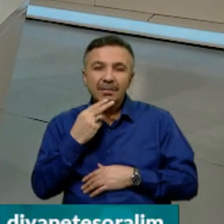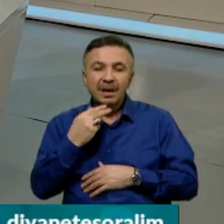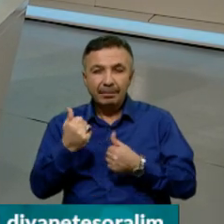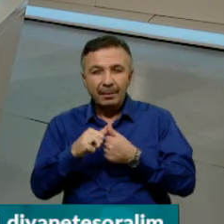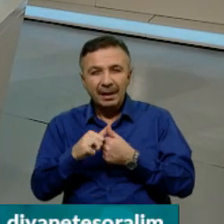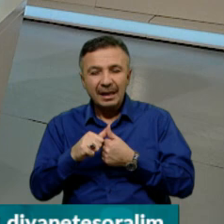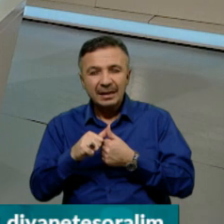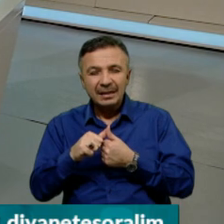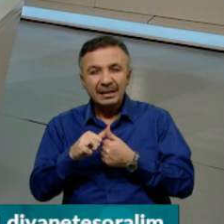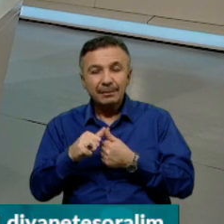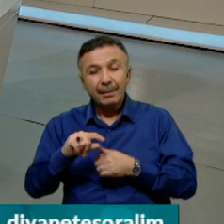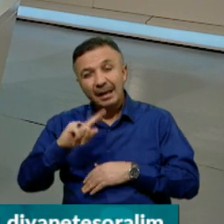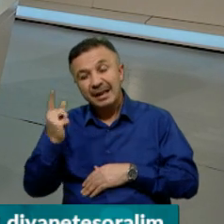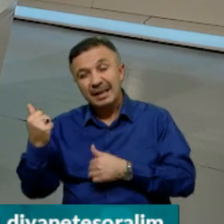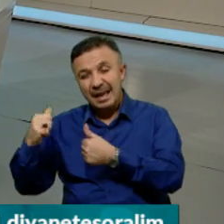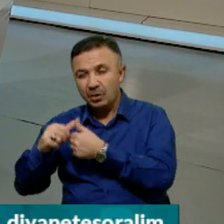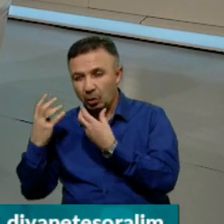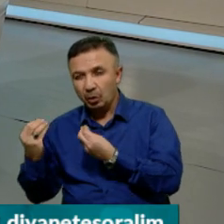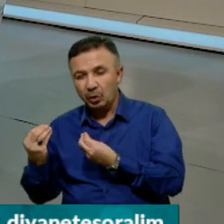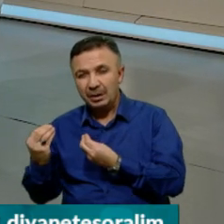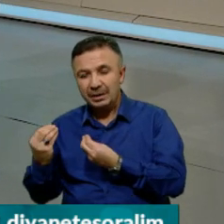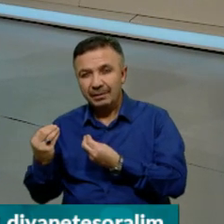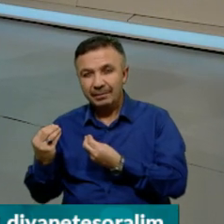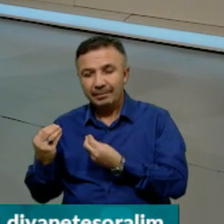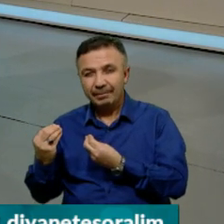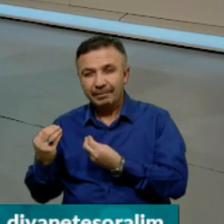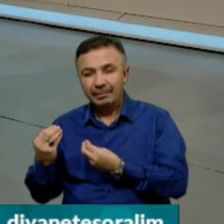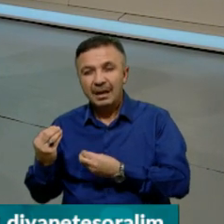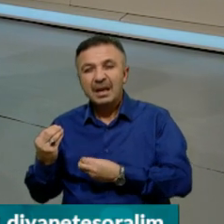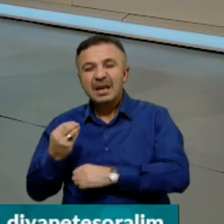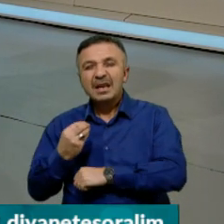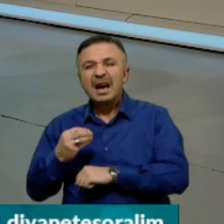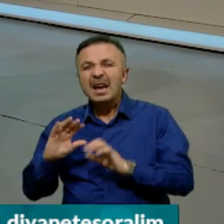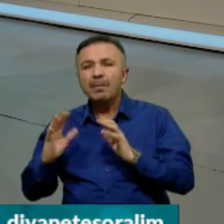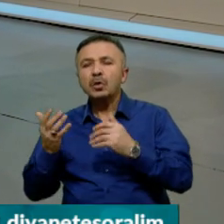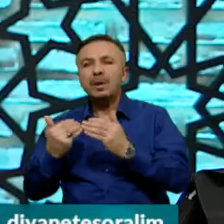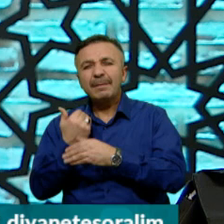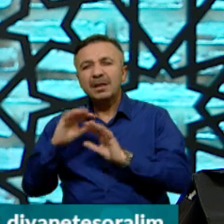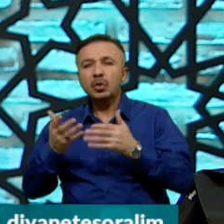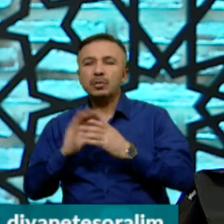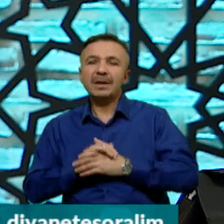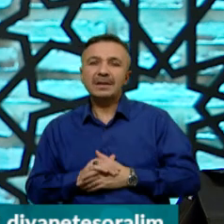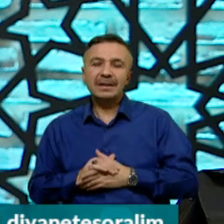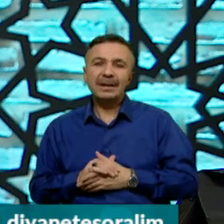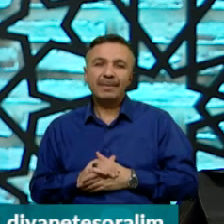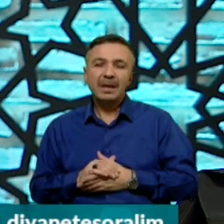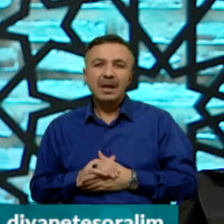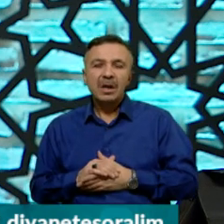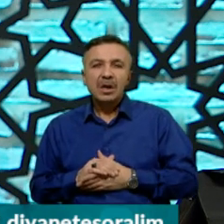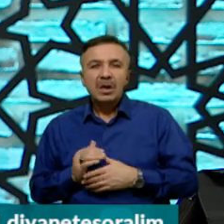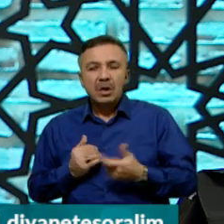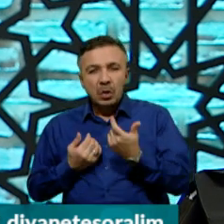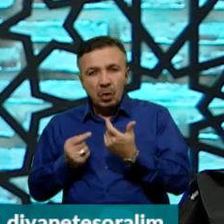İsyan orada orada bozulmuş konusu değil belki teşekkür ederiz peygamberler şehri Şanlıurfa dan Mehmet Bey Ne